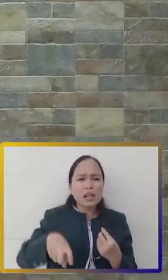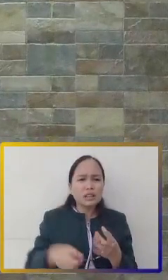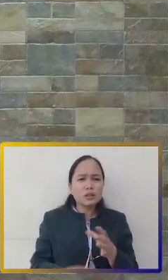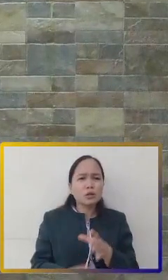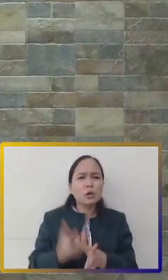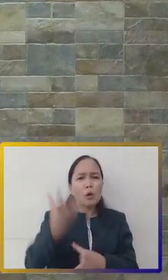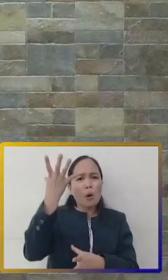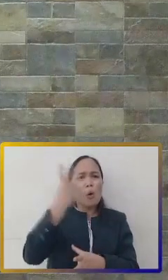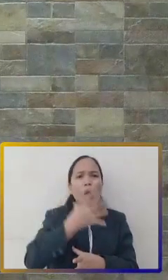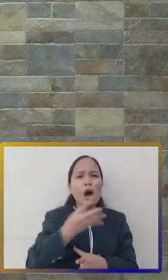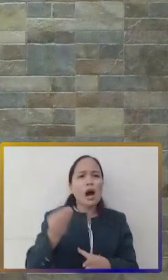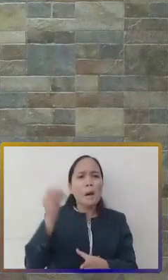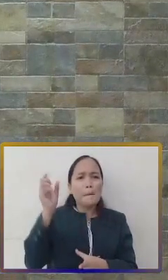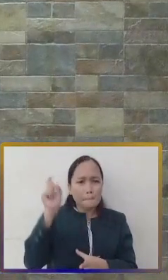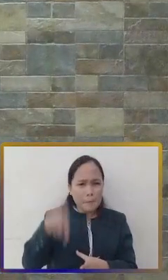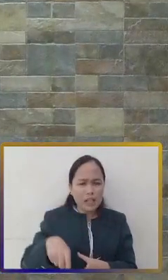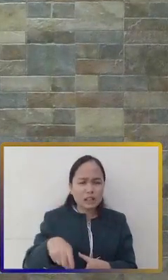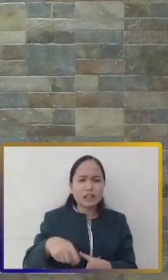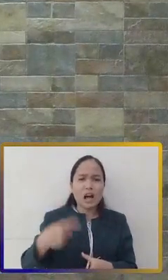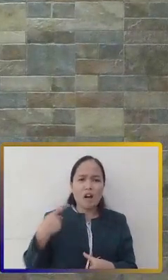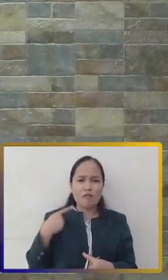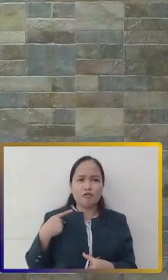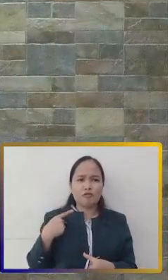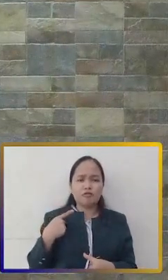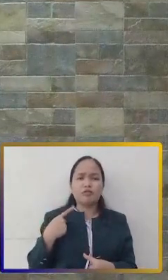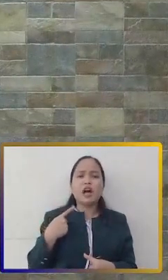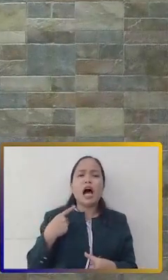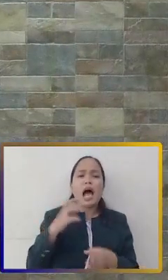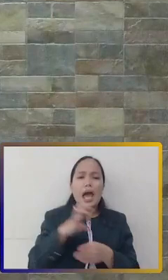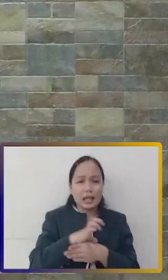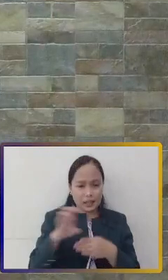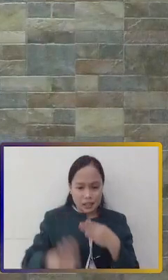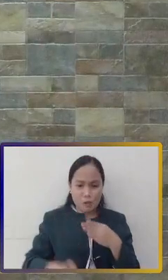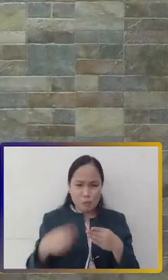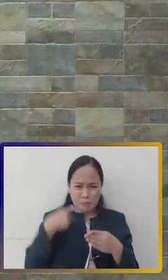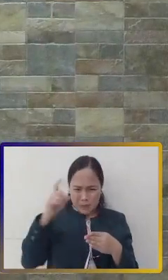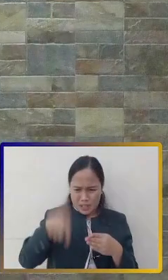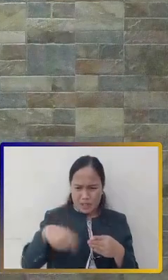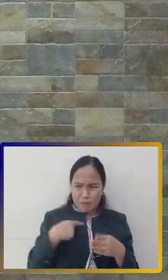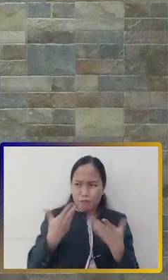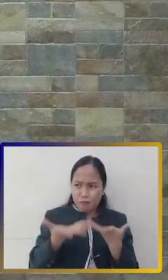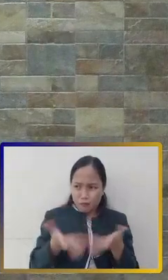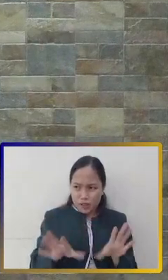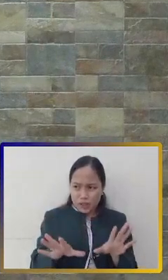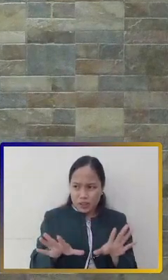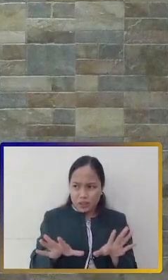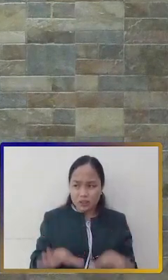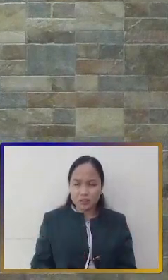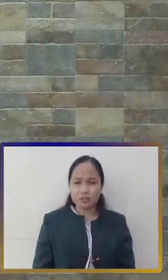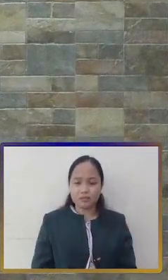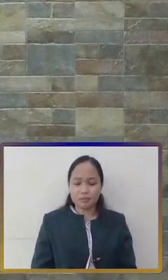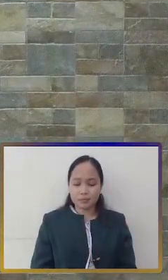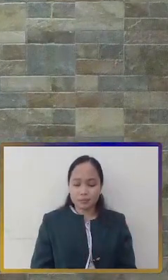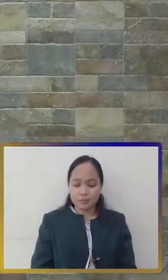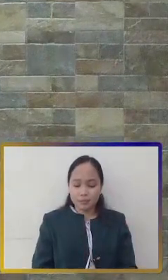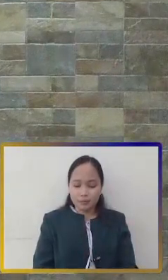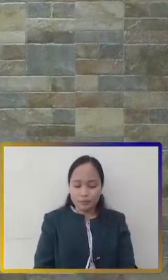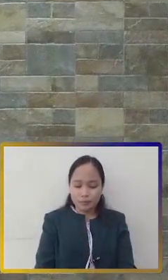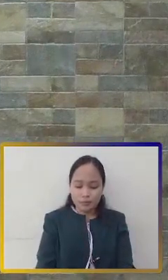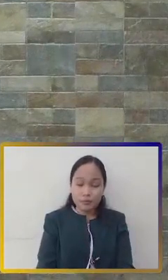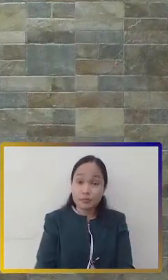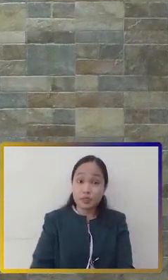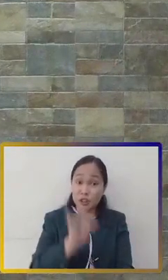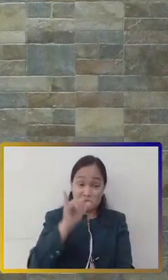at dapat may tinatapos. Mga kapatid, hindi naman natin nakikita pa yung